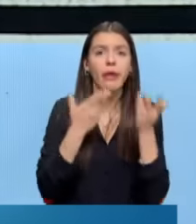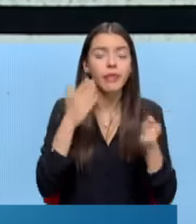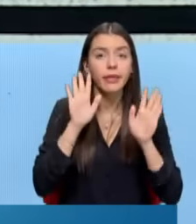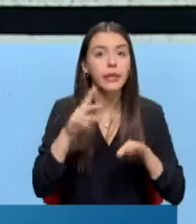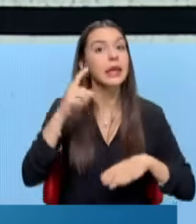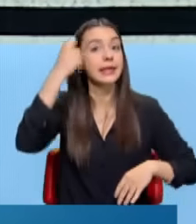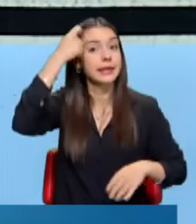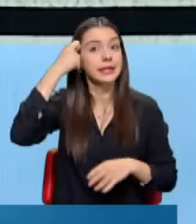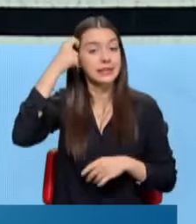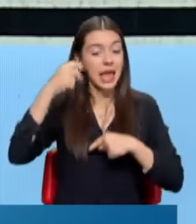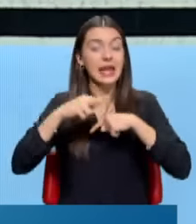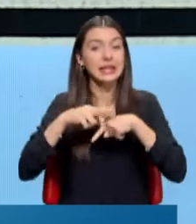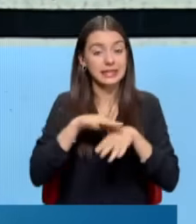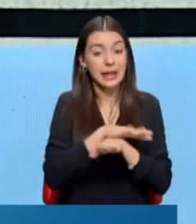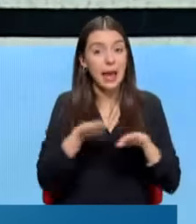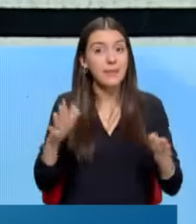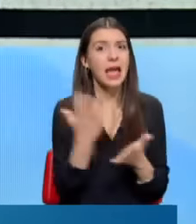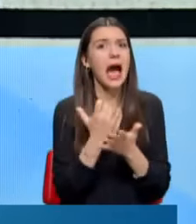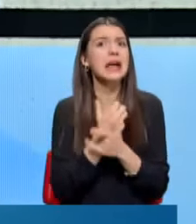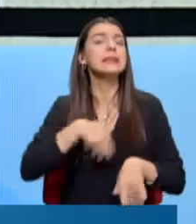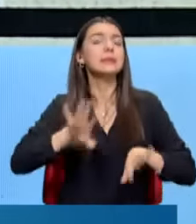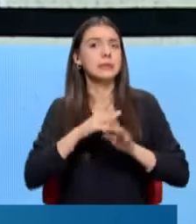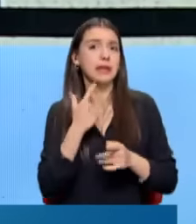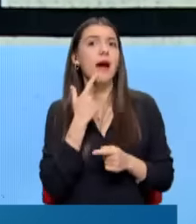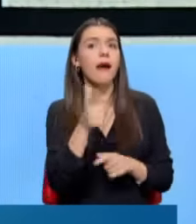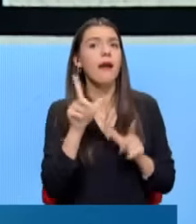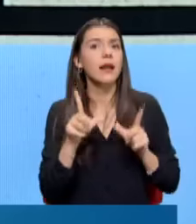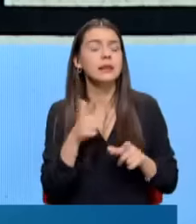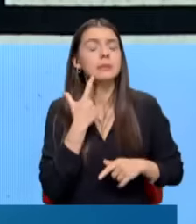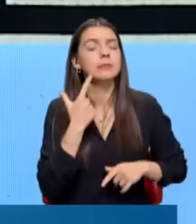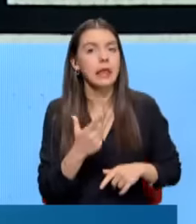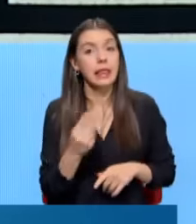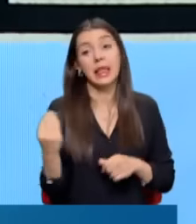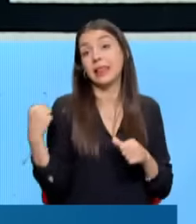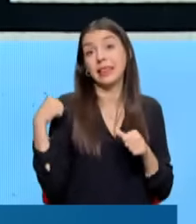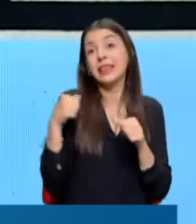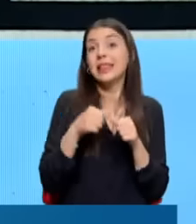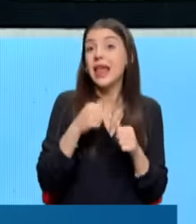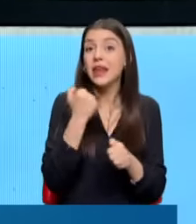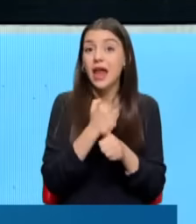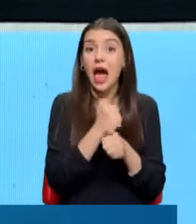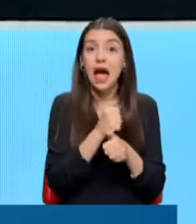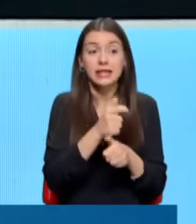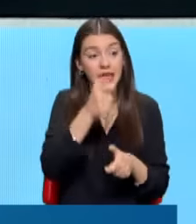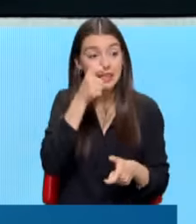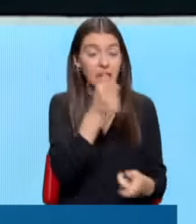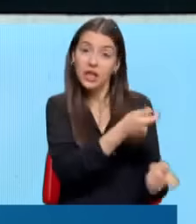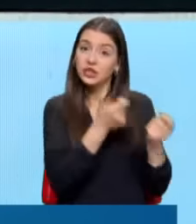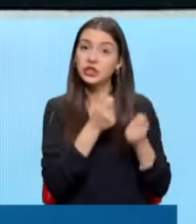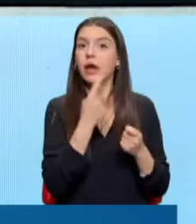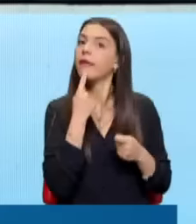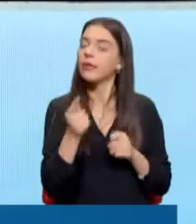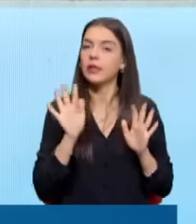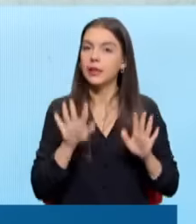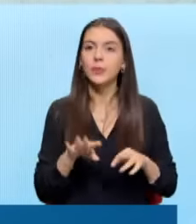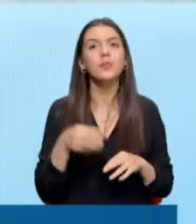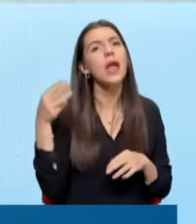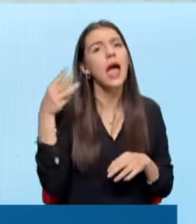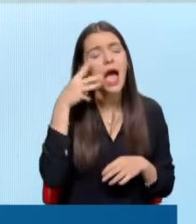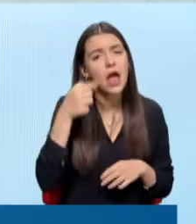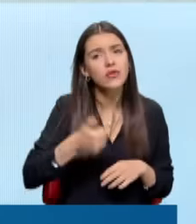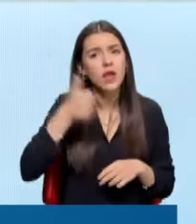İsrail'e zemin kazandırmaması gerektiğini, dikkatleri yeniden Gazze'ye çekecek çalışmalar yapılmasını önerdi. Erdoğan, Haniye'nin